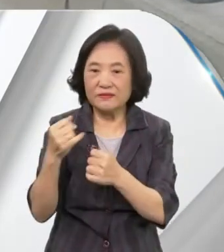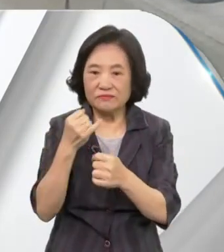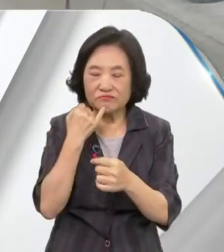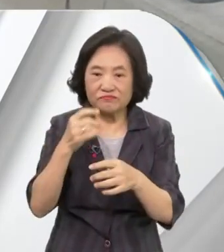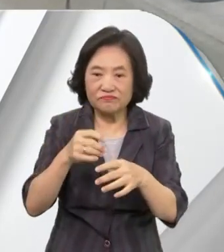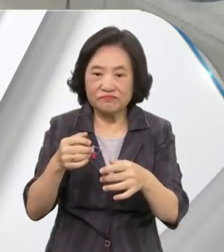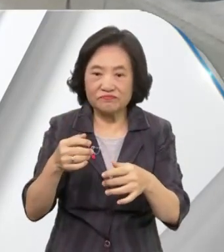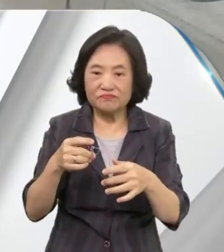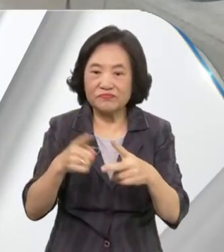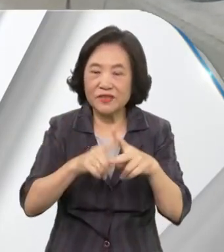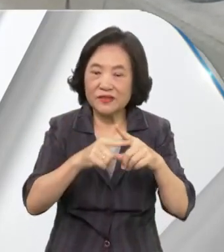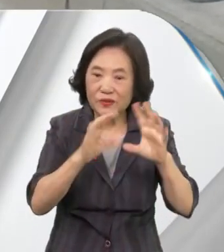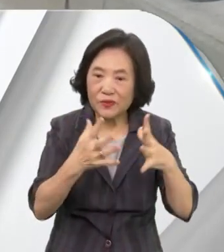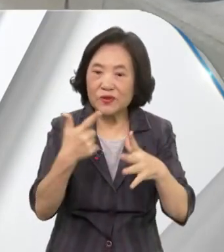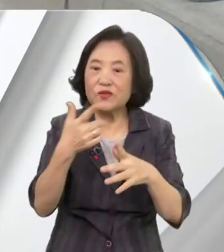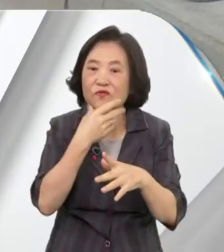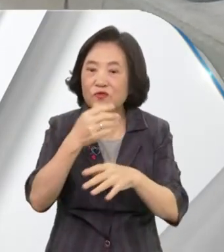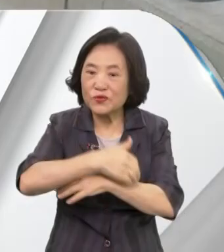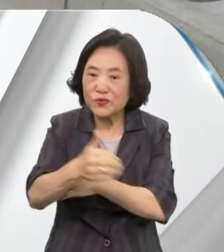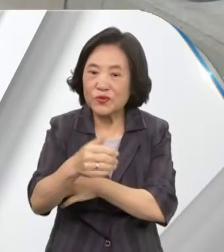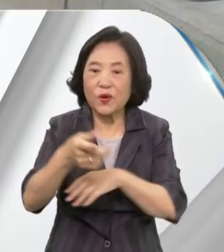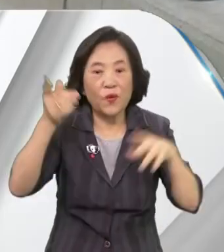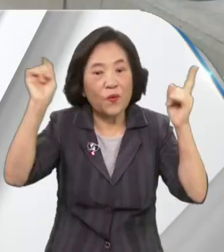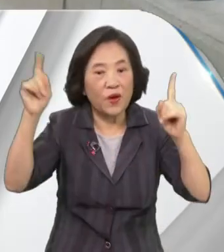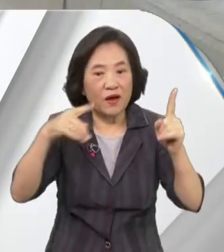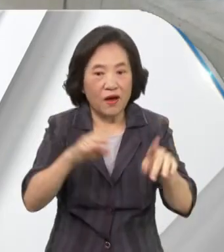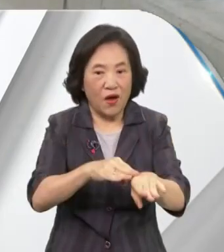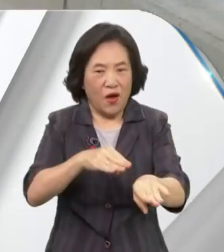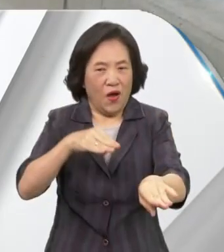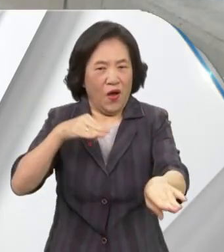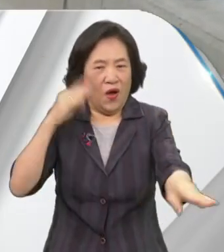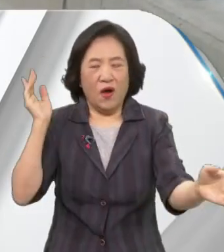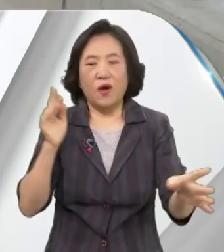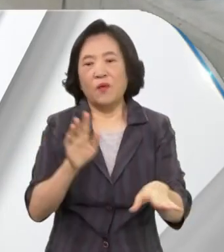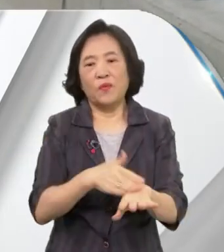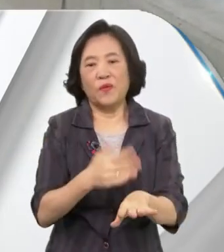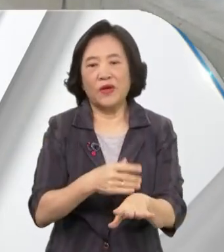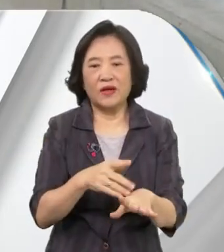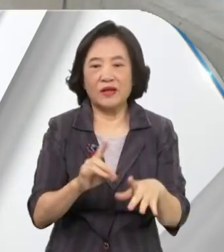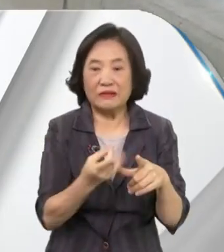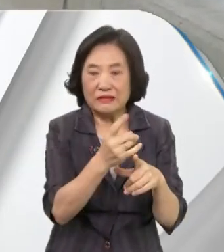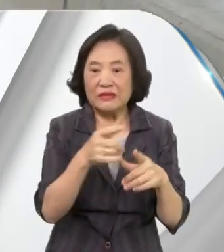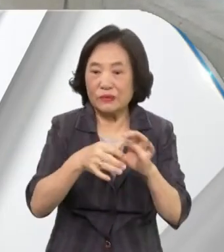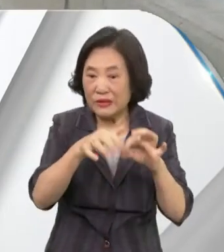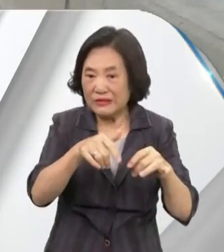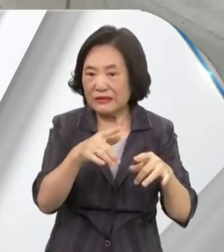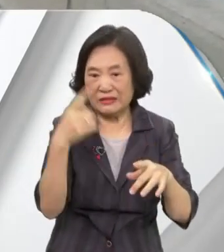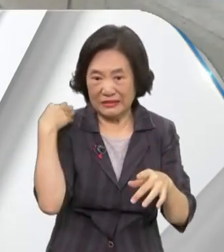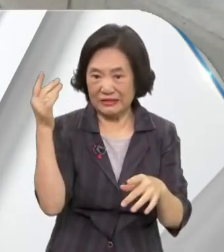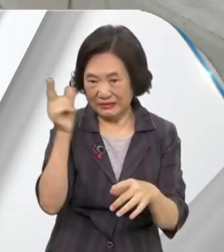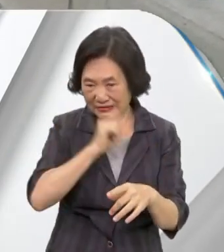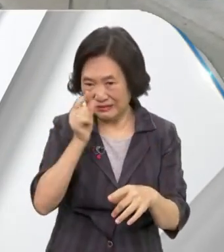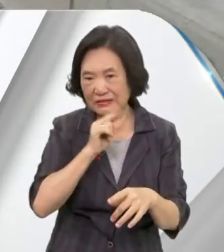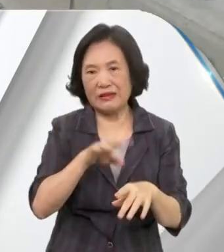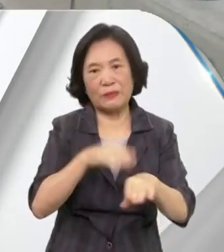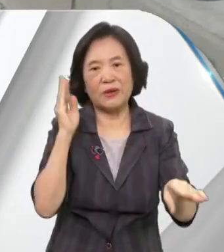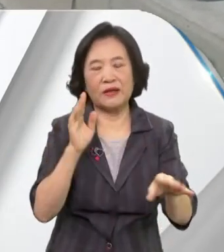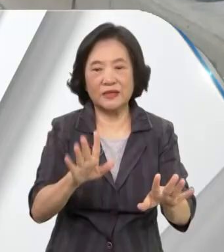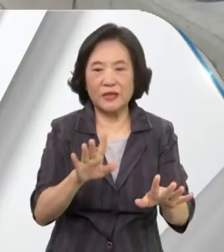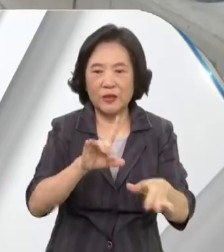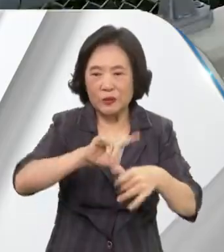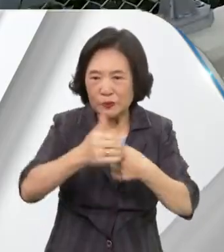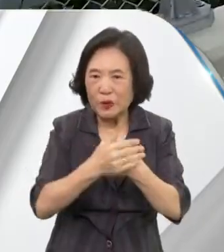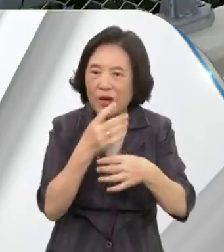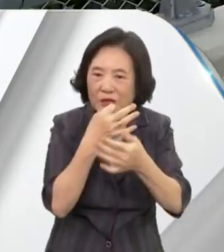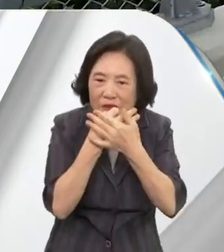照小人国六分来了解下吼，唔好讲切到龙潭，也系切到关西，都在节省上当多嘅